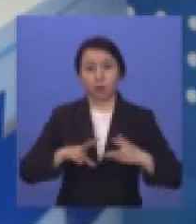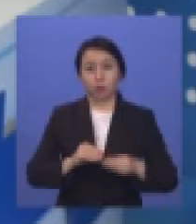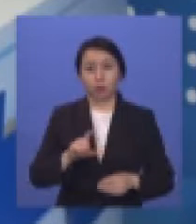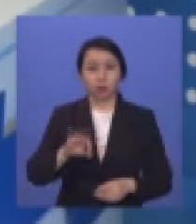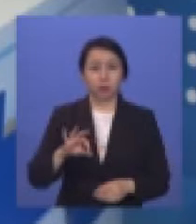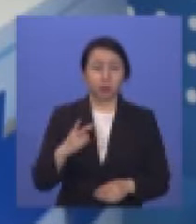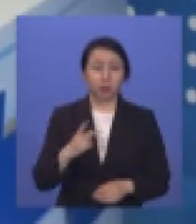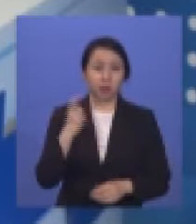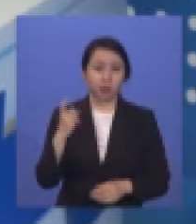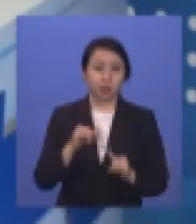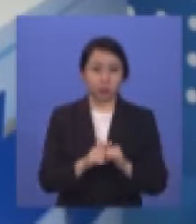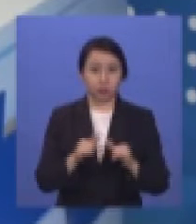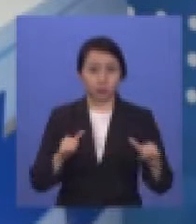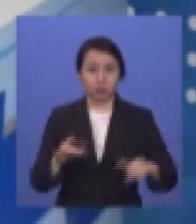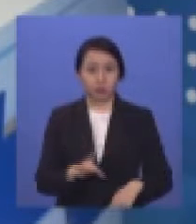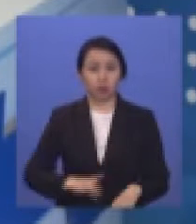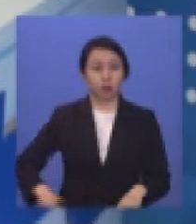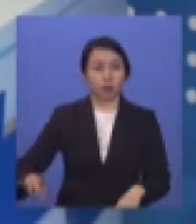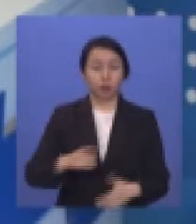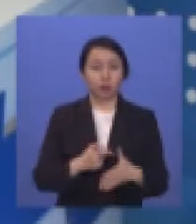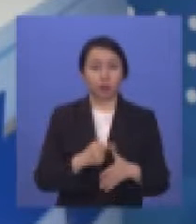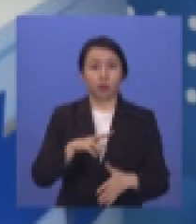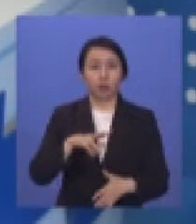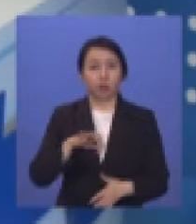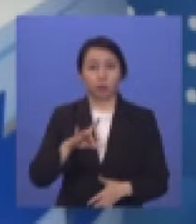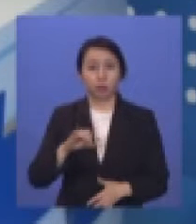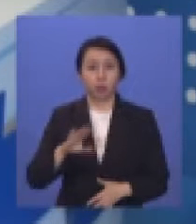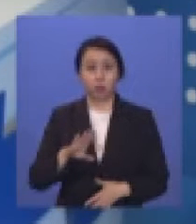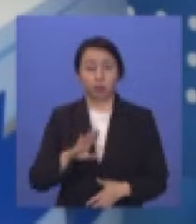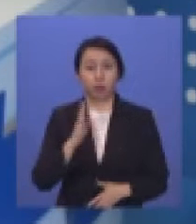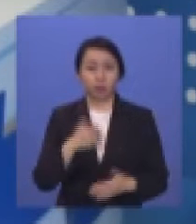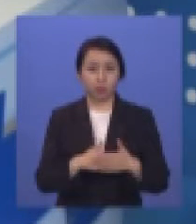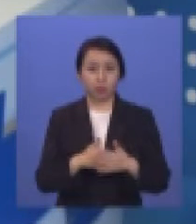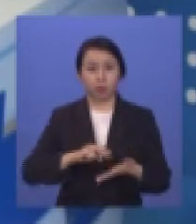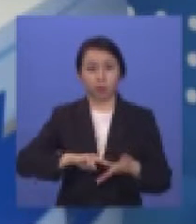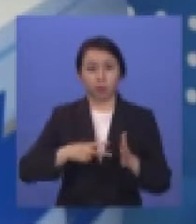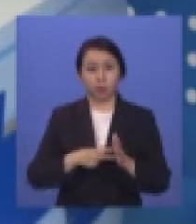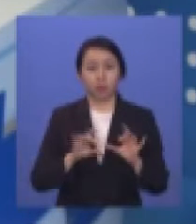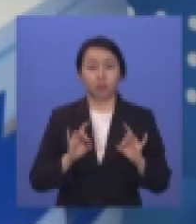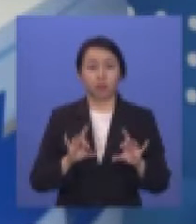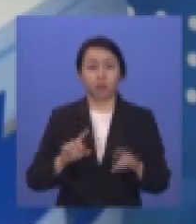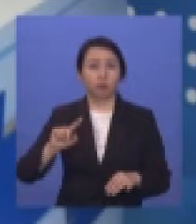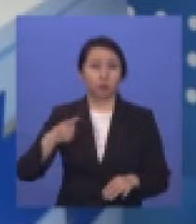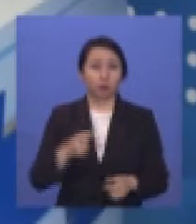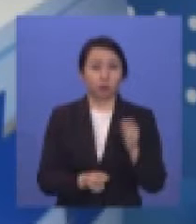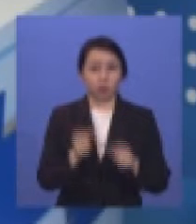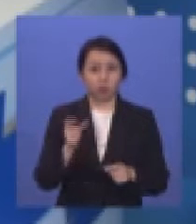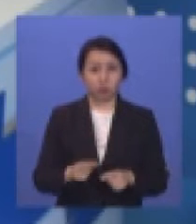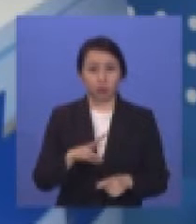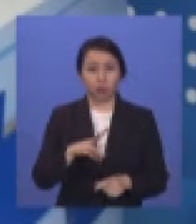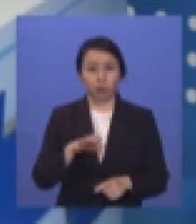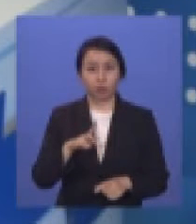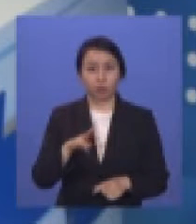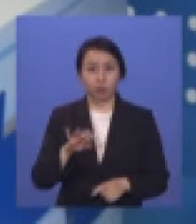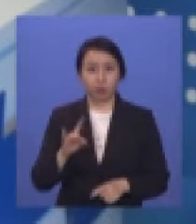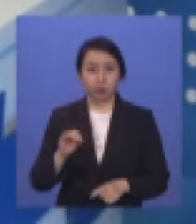коммуникаций об итогах социально-экономического развития района имени Габита Мусрепова и о ближайших планах рассказал его первый